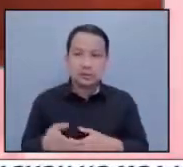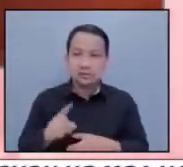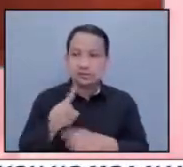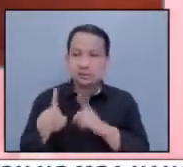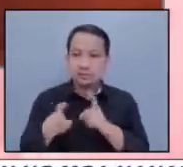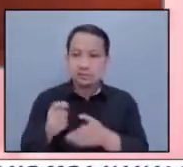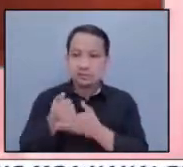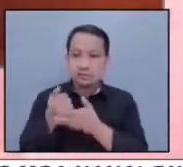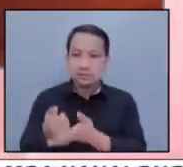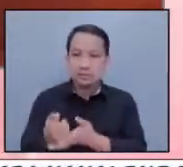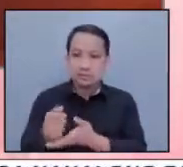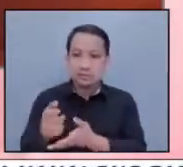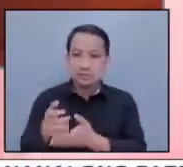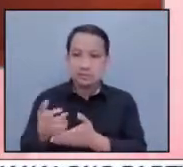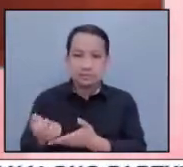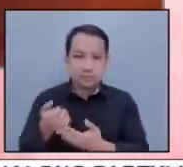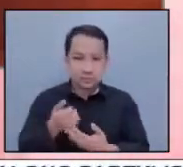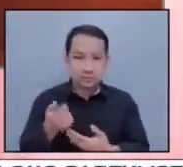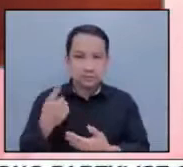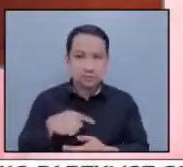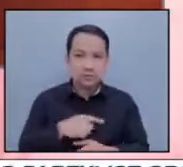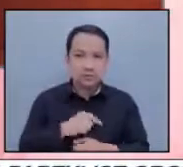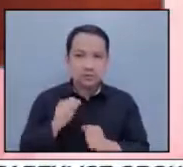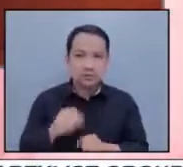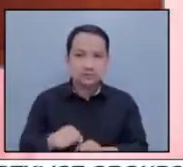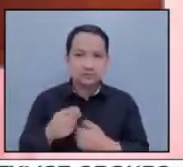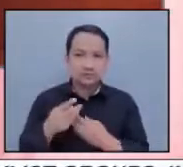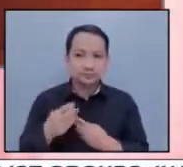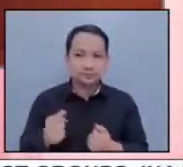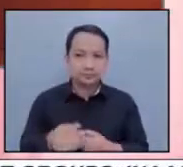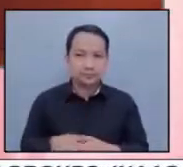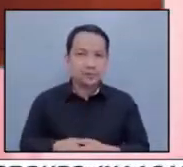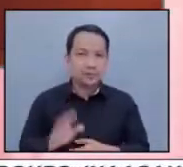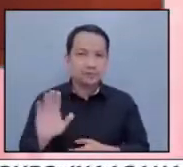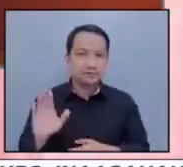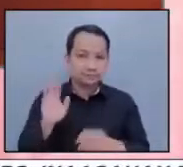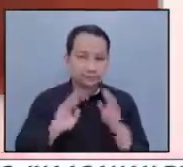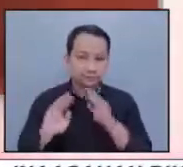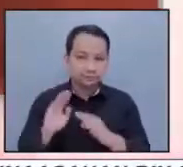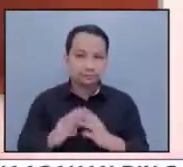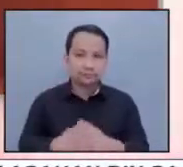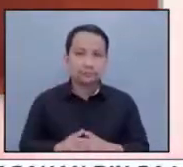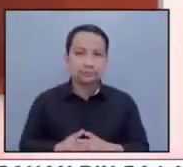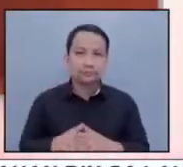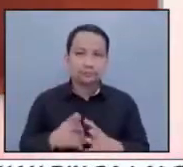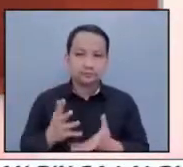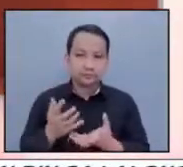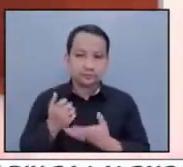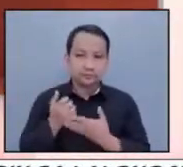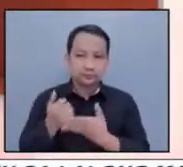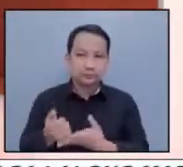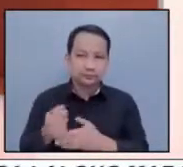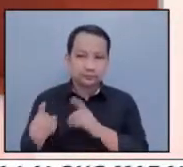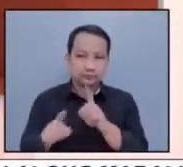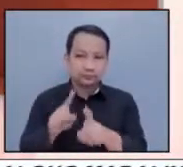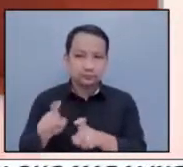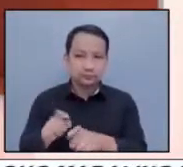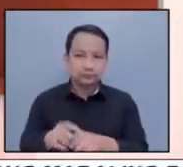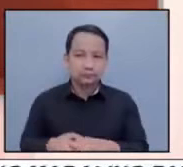kanya na makatulong at gagawa natin ng paraan ang problema mo. Anong gusto mong itanong sa kanya? Go ahead, Julin.